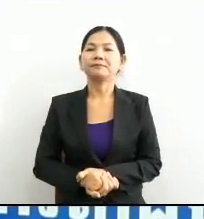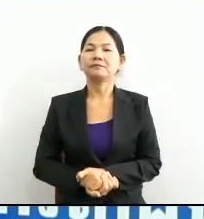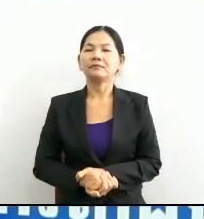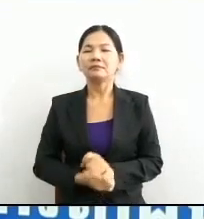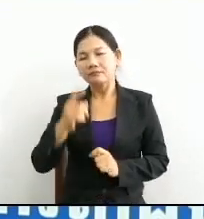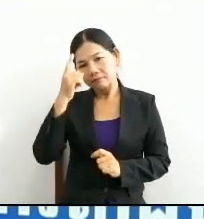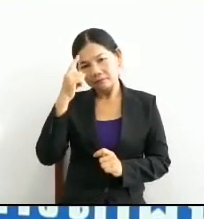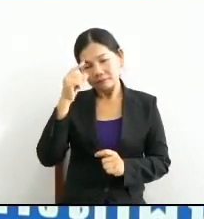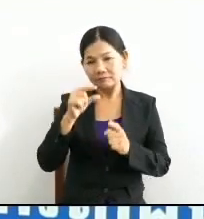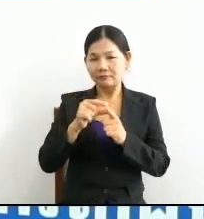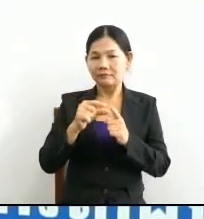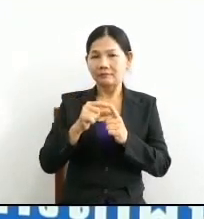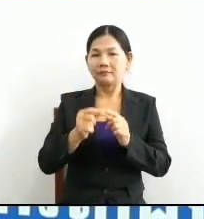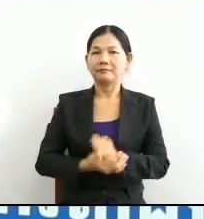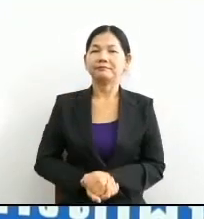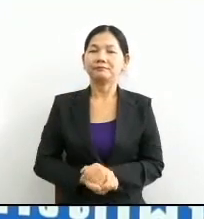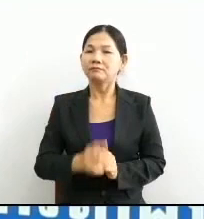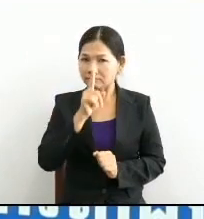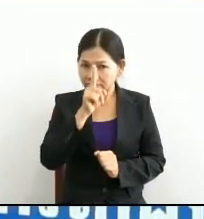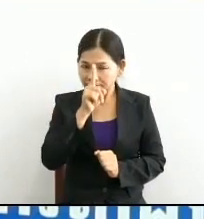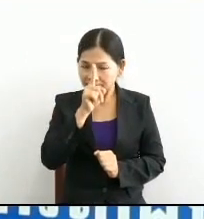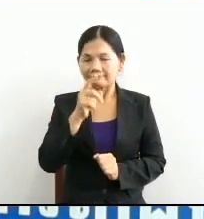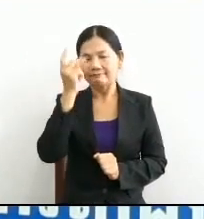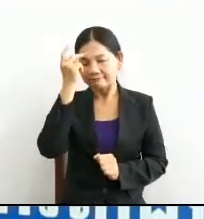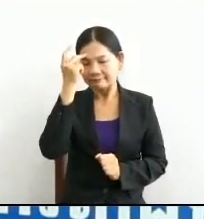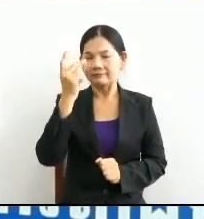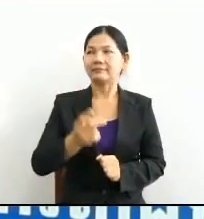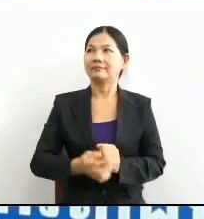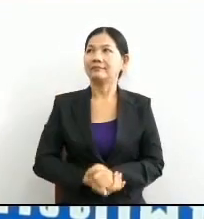con rồi mới tục bể mũi nít đi cất